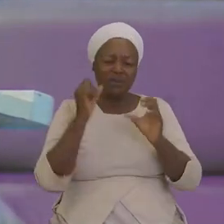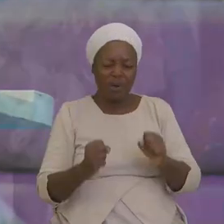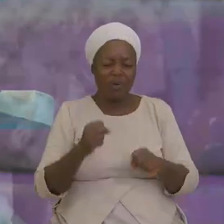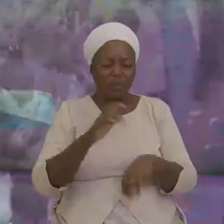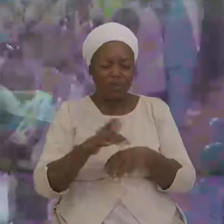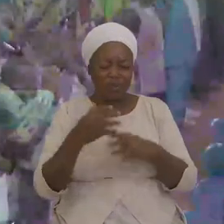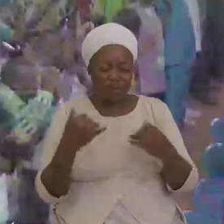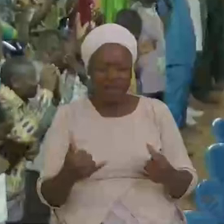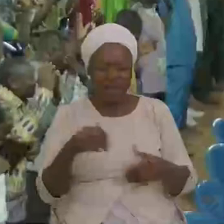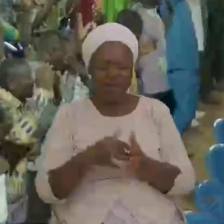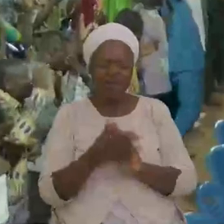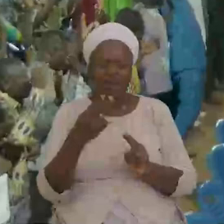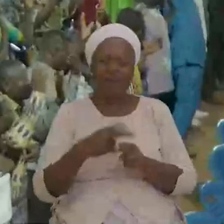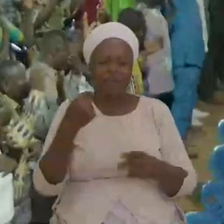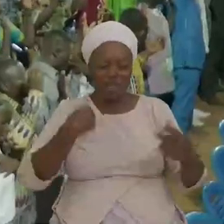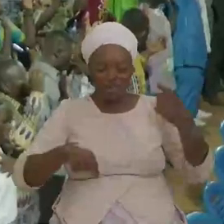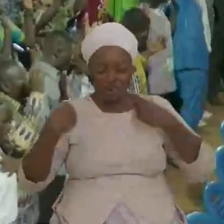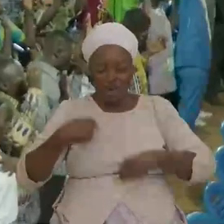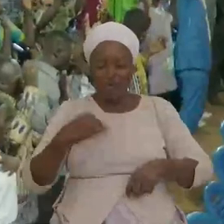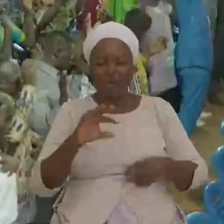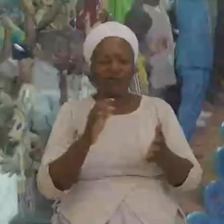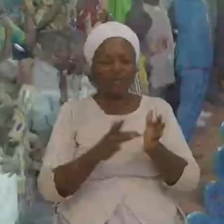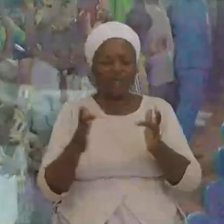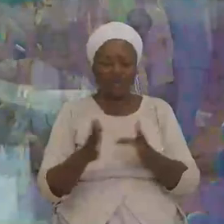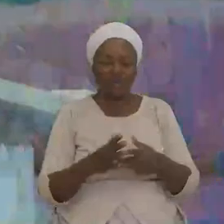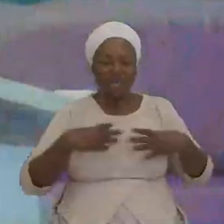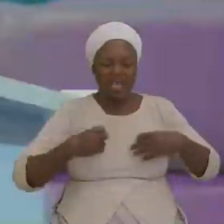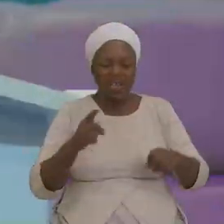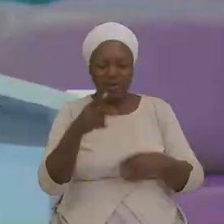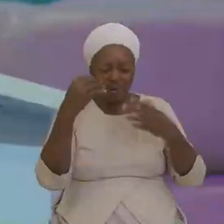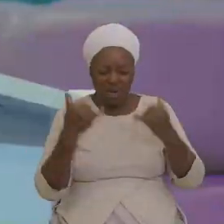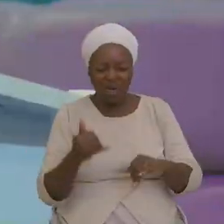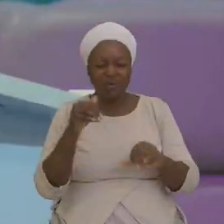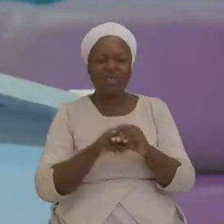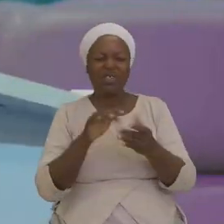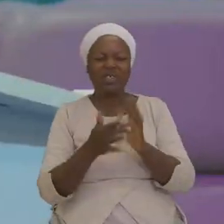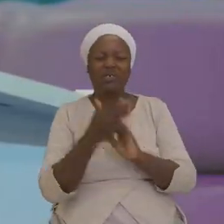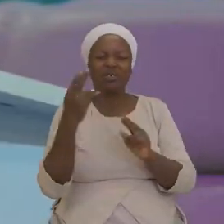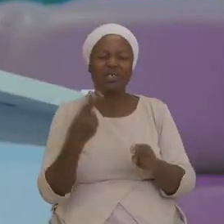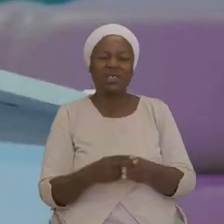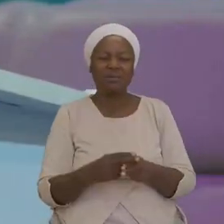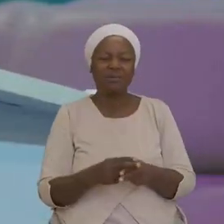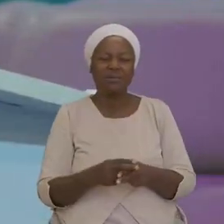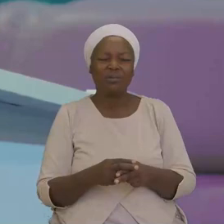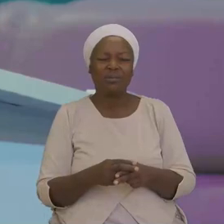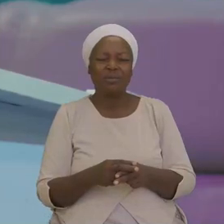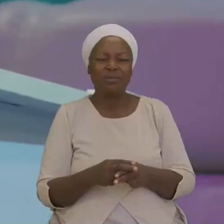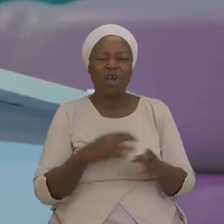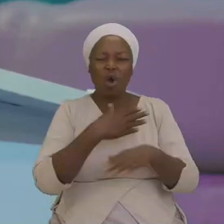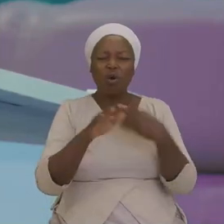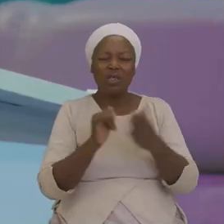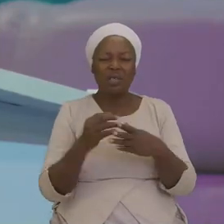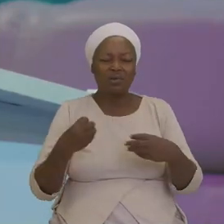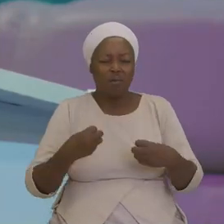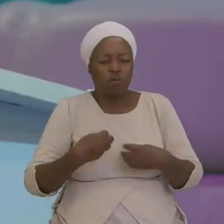te touche maintenant. Ses maîtrissus, les maîtrissus de Jésus te guérissent maintenant.